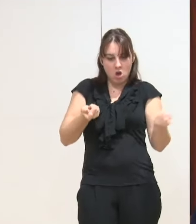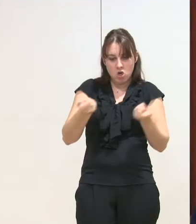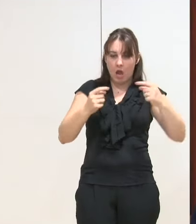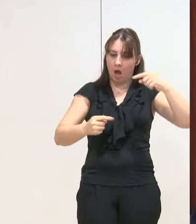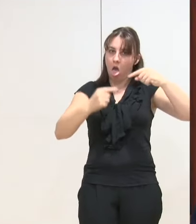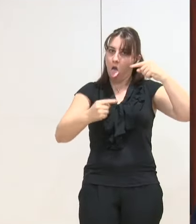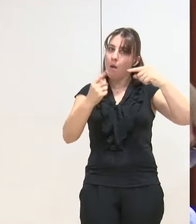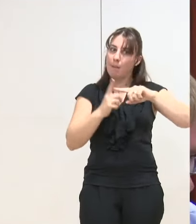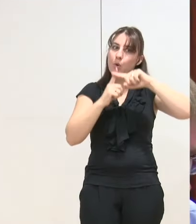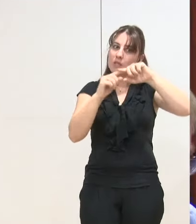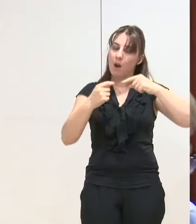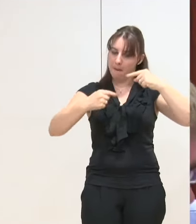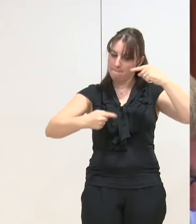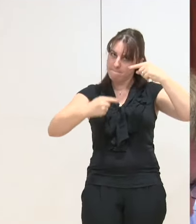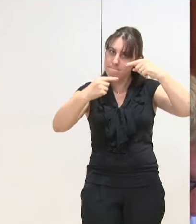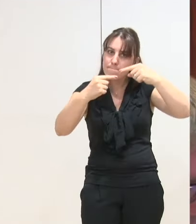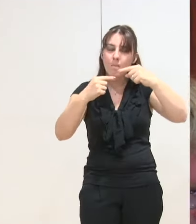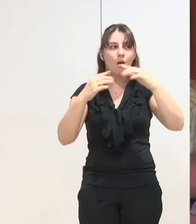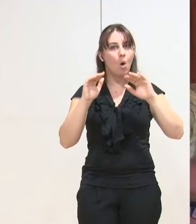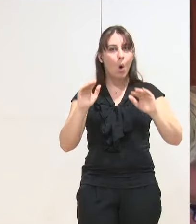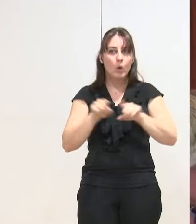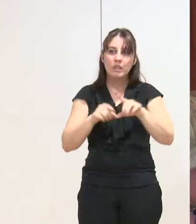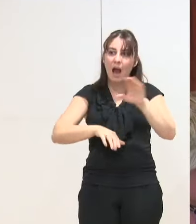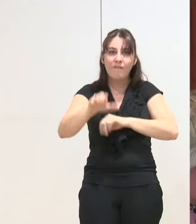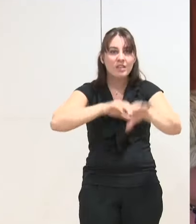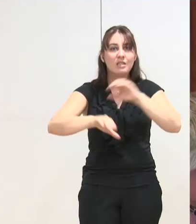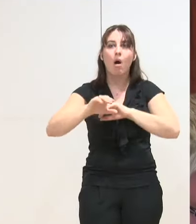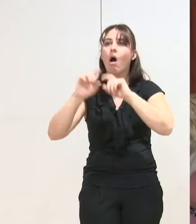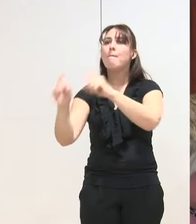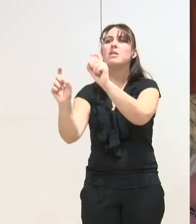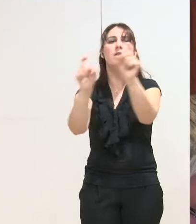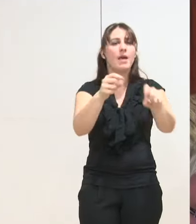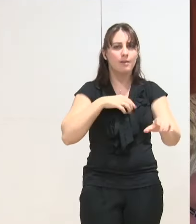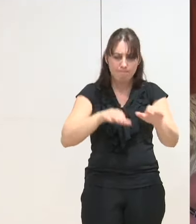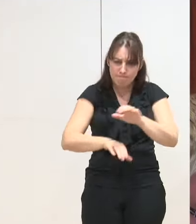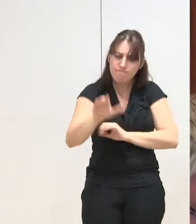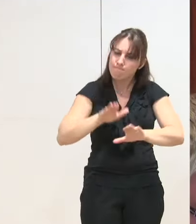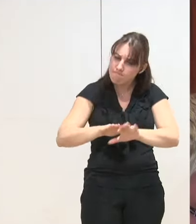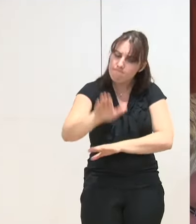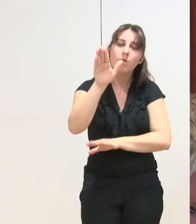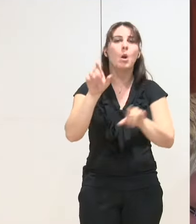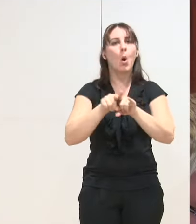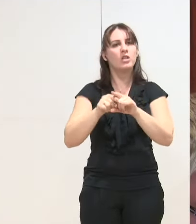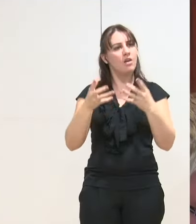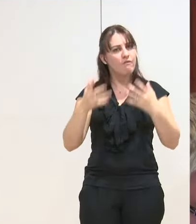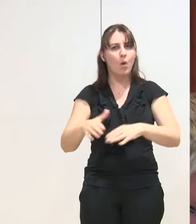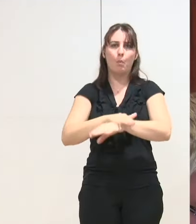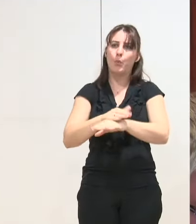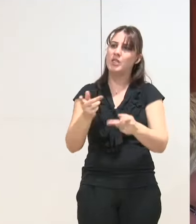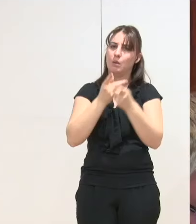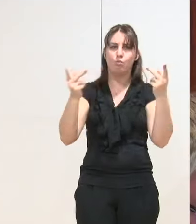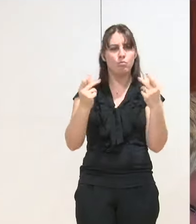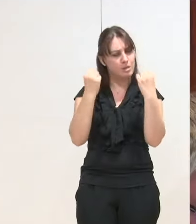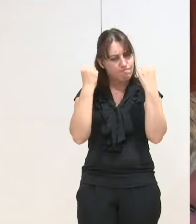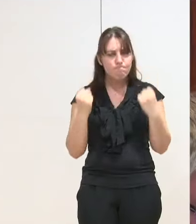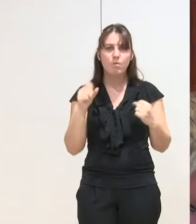positive des investis en progression alors qu'ils étai en baisse partout ailleurs et le maintien d'une intervention publique forte parce que